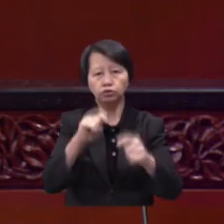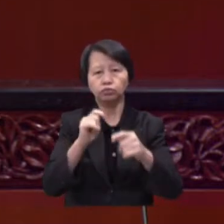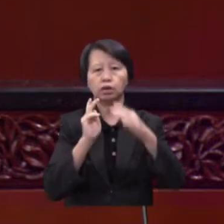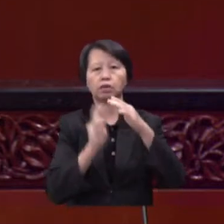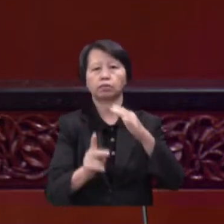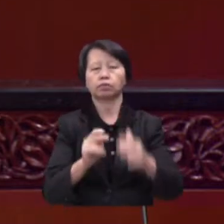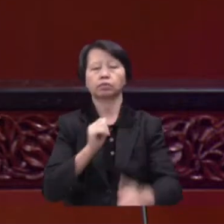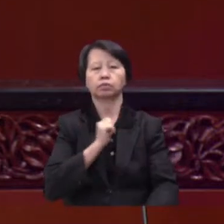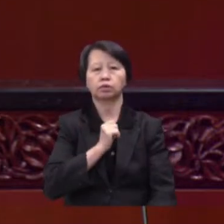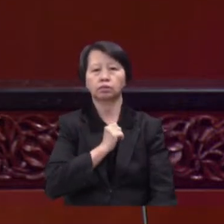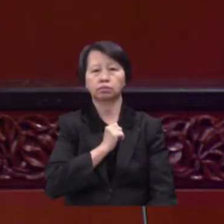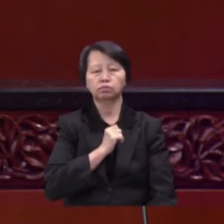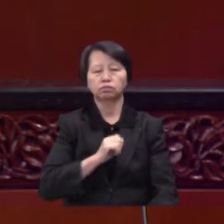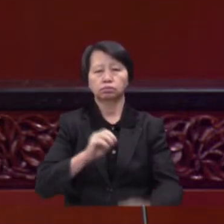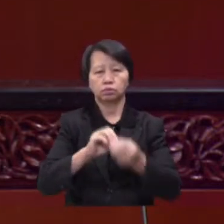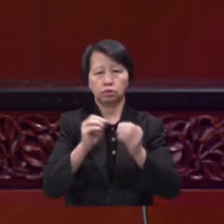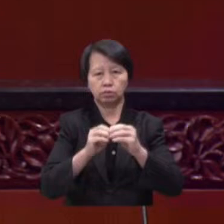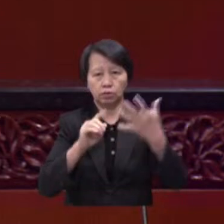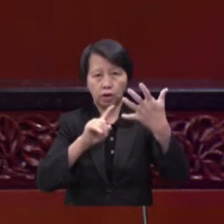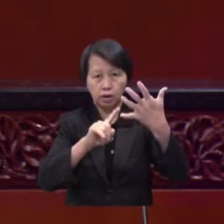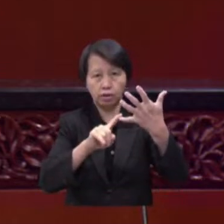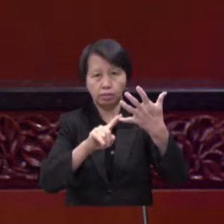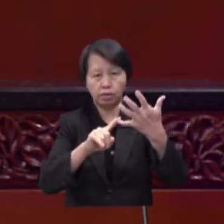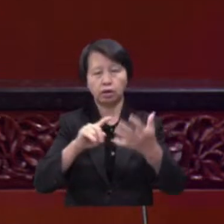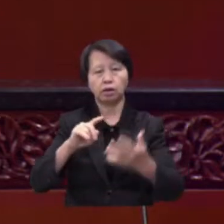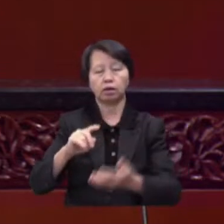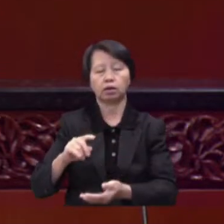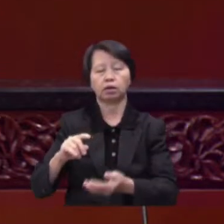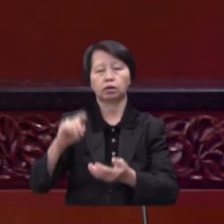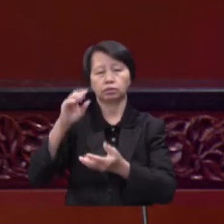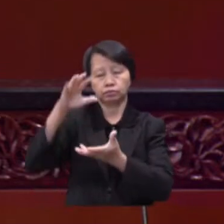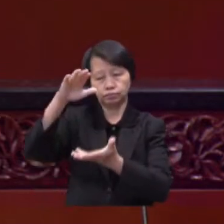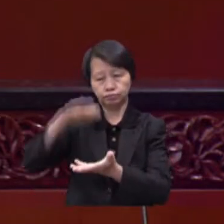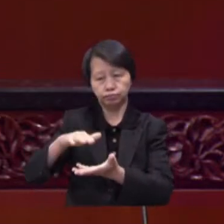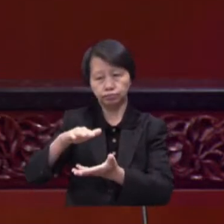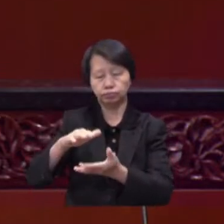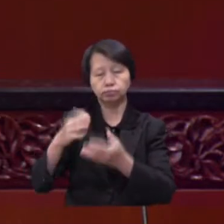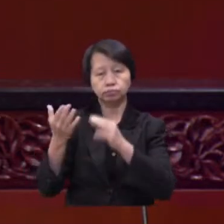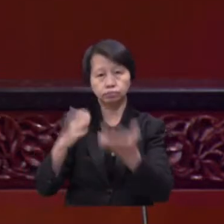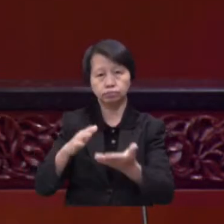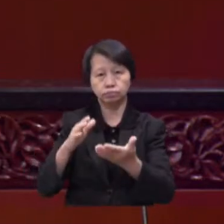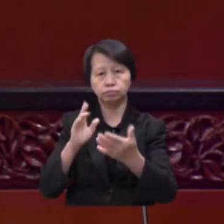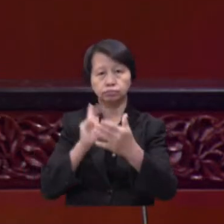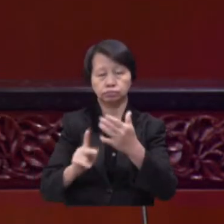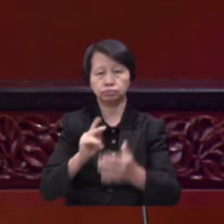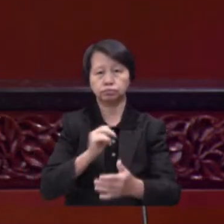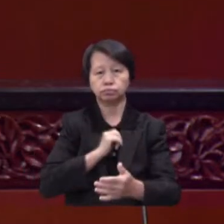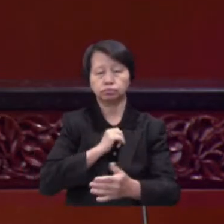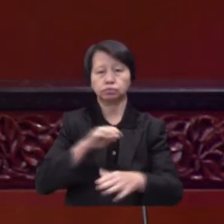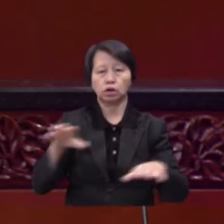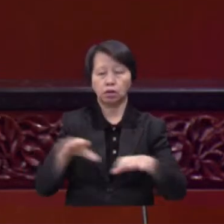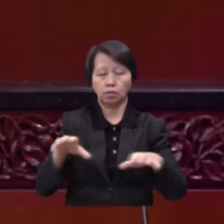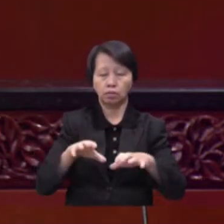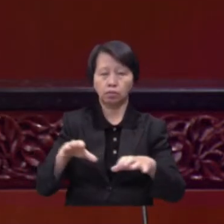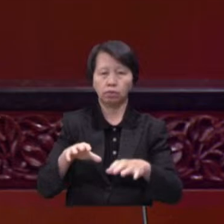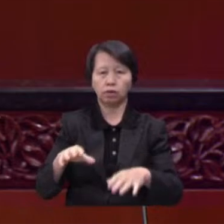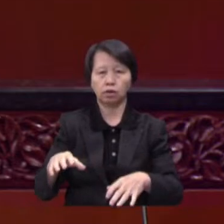bunuh diri kelima isu penurunan kada kematian bunuh diri di negara yang melaksanakan